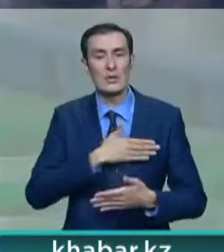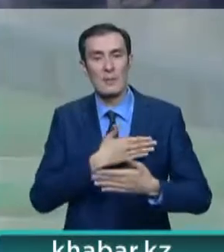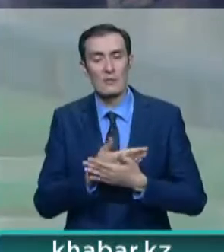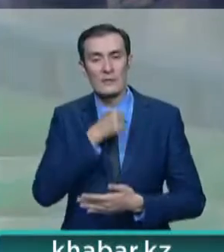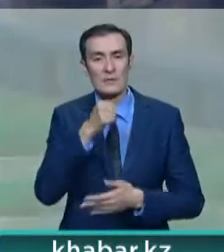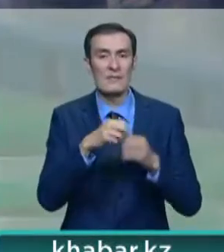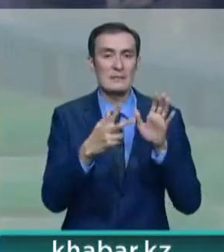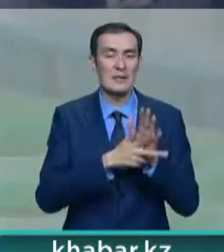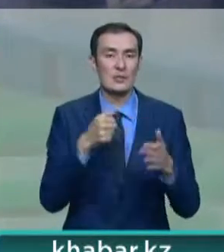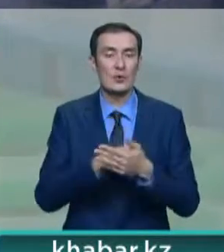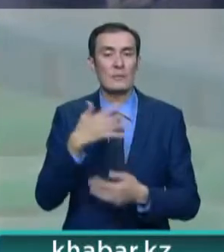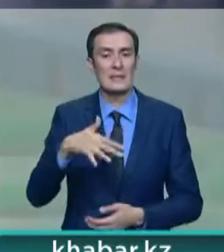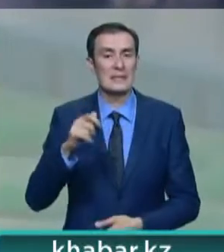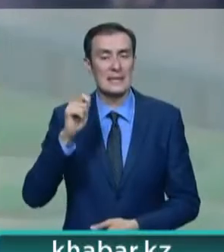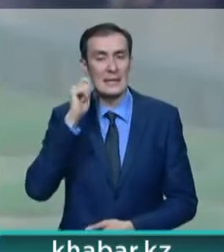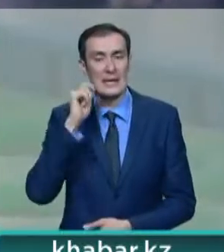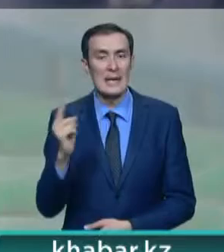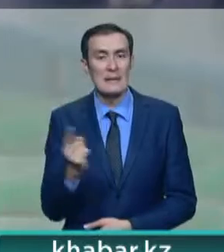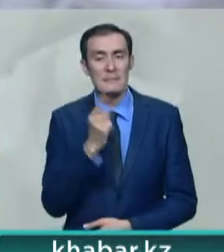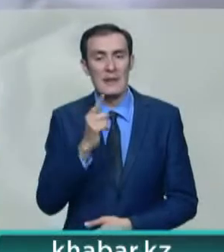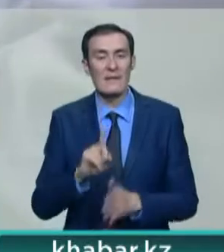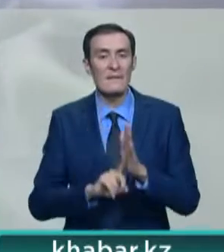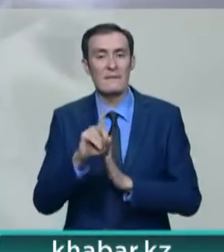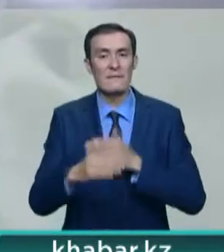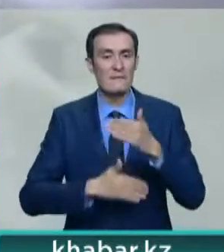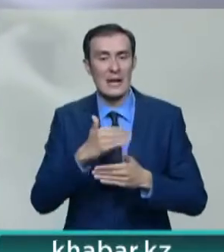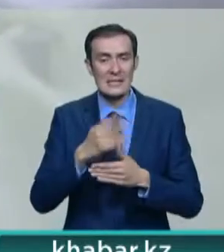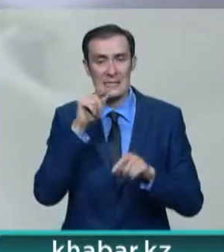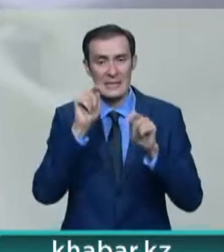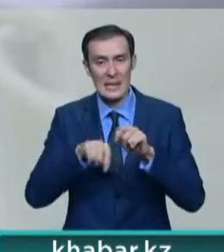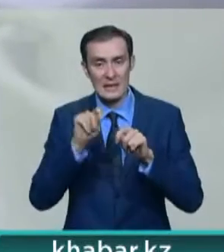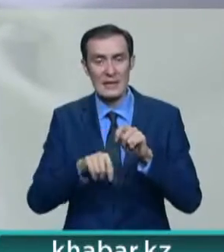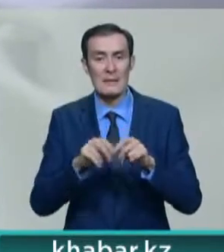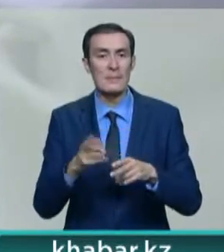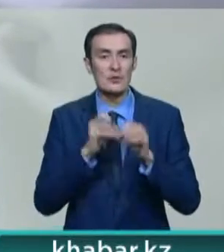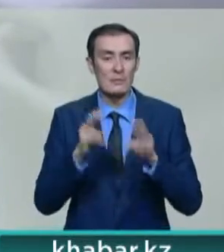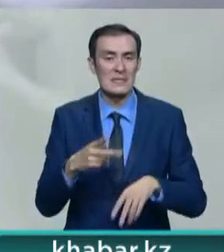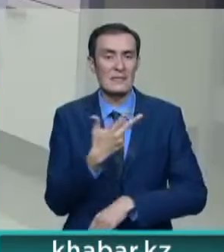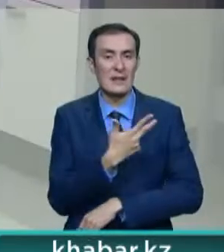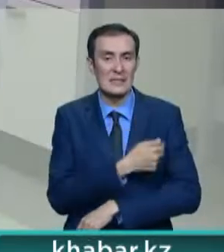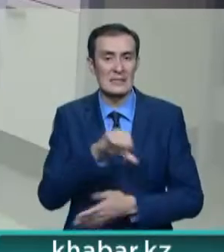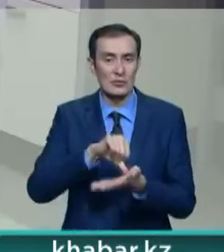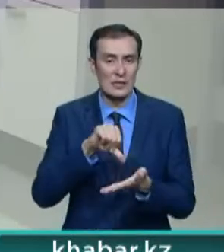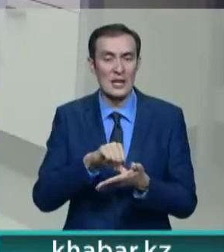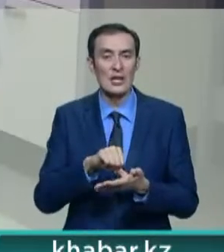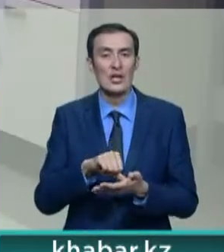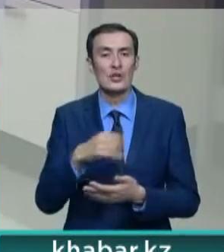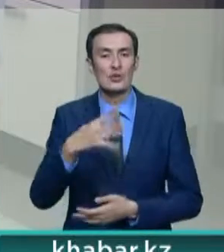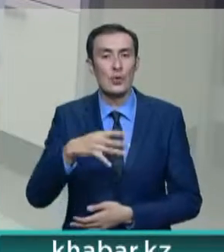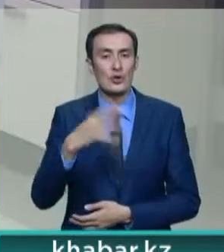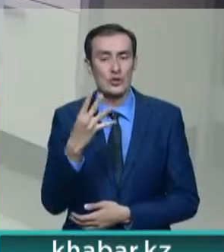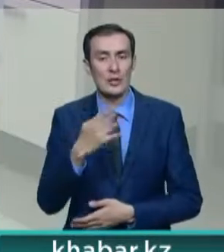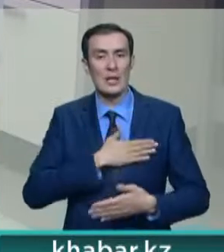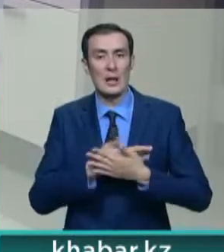в возрасте от 18 до 50 лет. В первой фазе исследования, определяющие безопасность вакцины, принимают участие